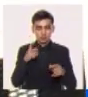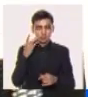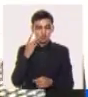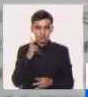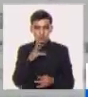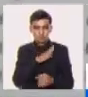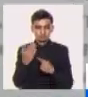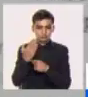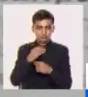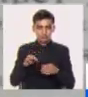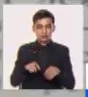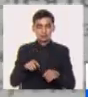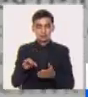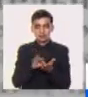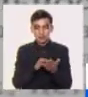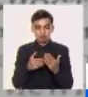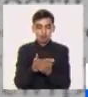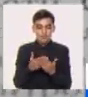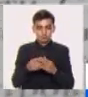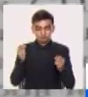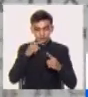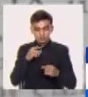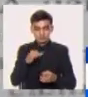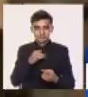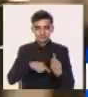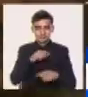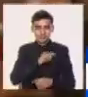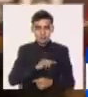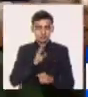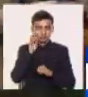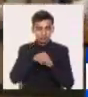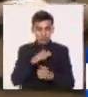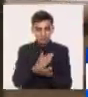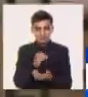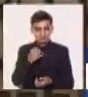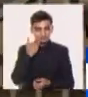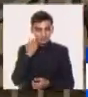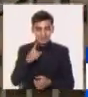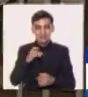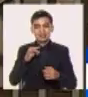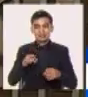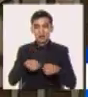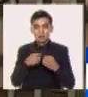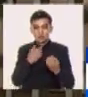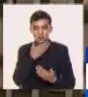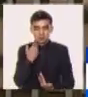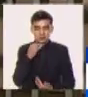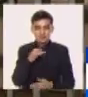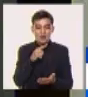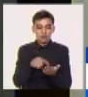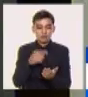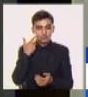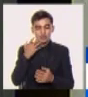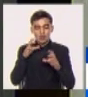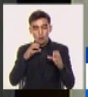мониторят указы, сразу же воспользовались новостью. Теперь они работают круглосуточно и при этом ничего не нарушают. С вопросом, насколько это законно,